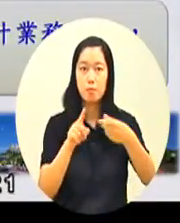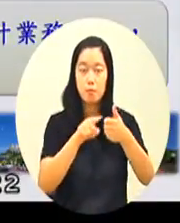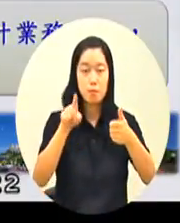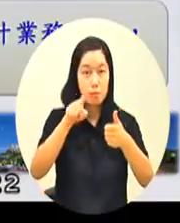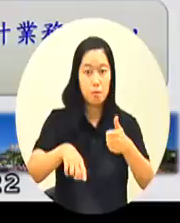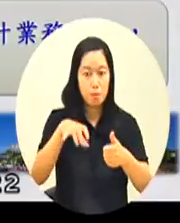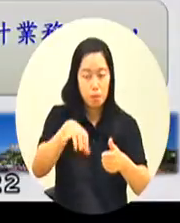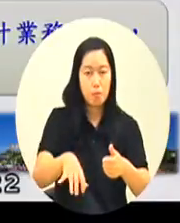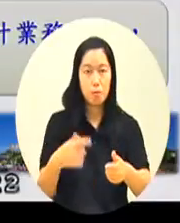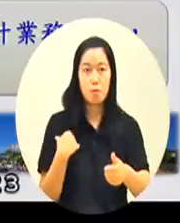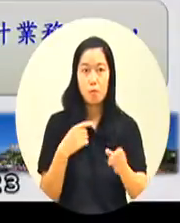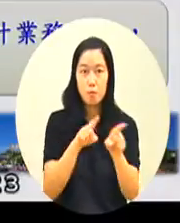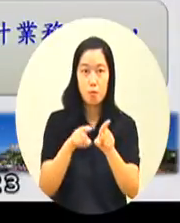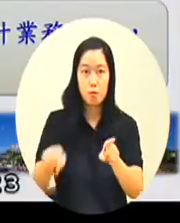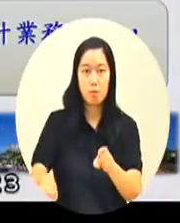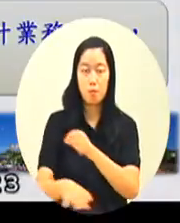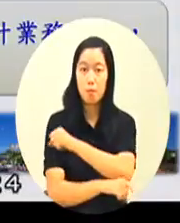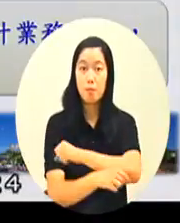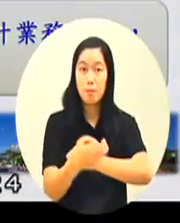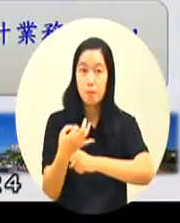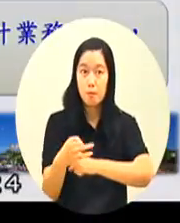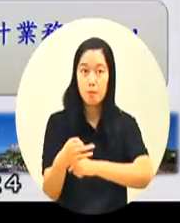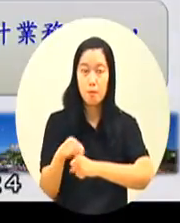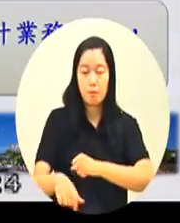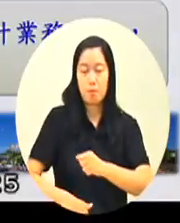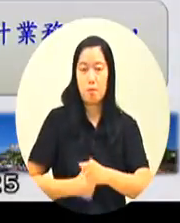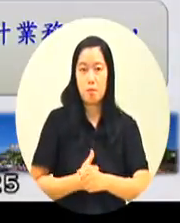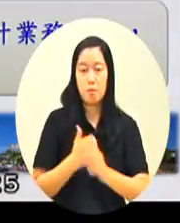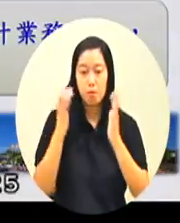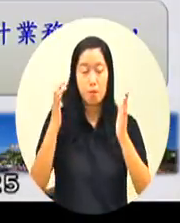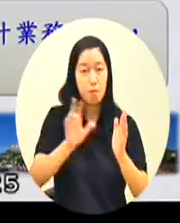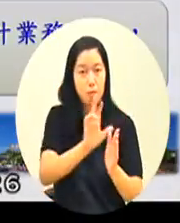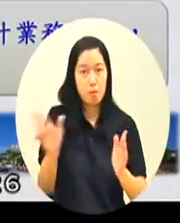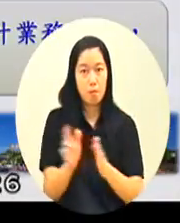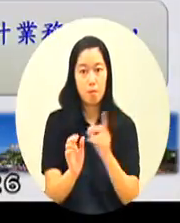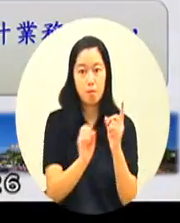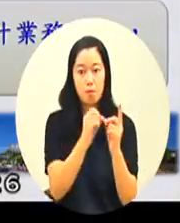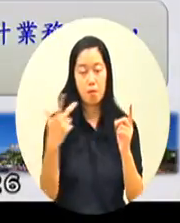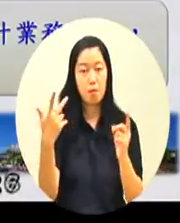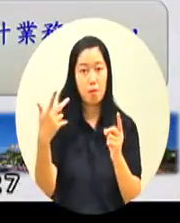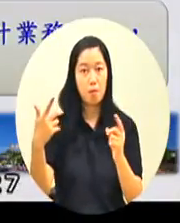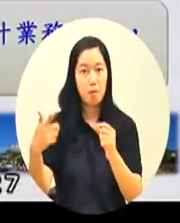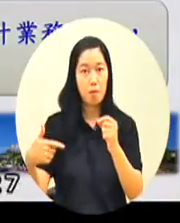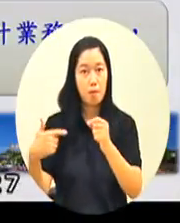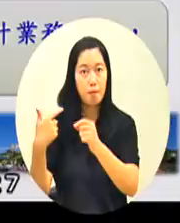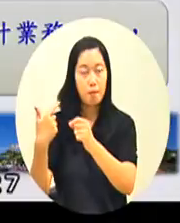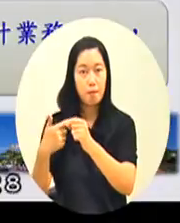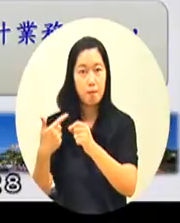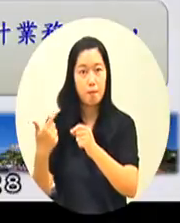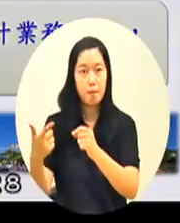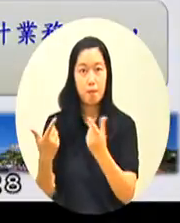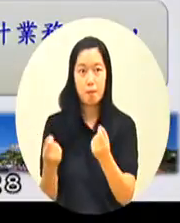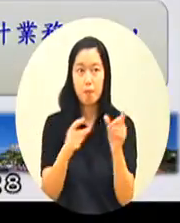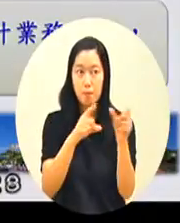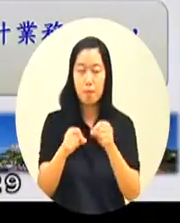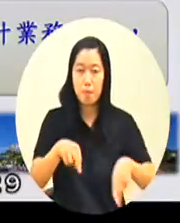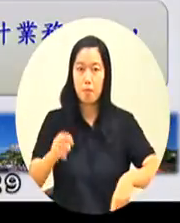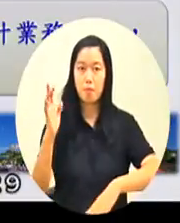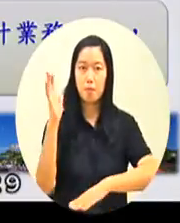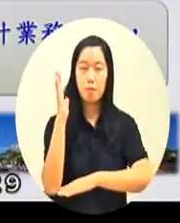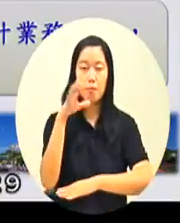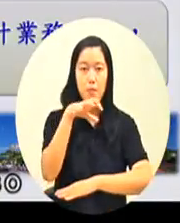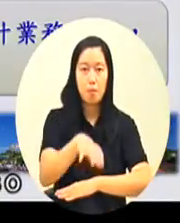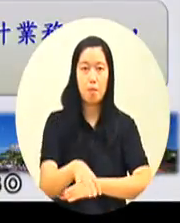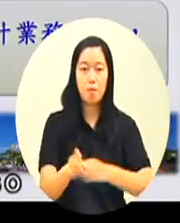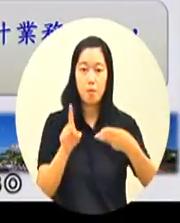统之外，在基金的部分，那正式型基金在107年度也将采用行政院主计总处